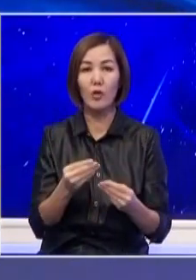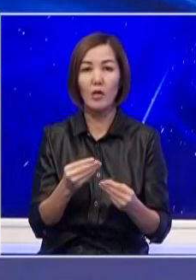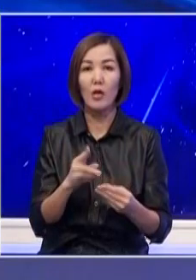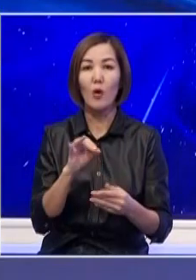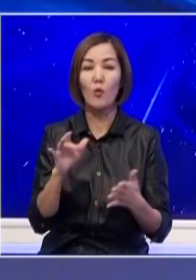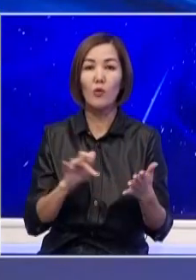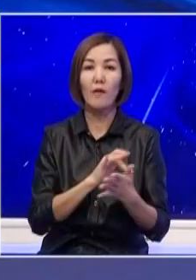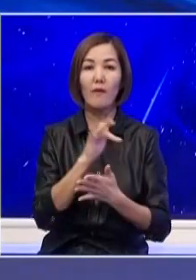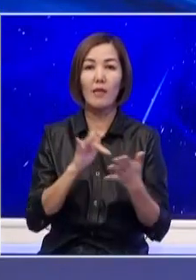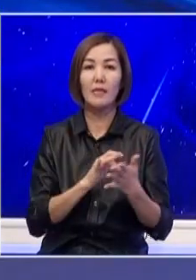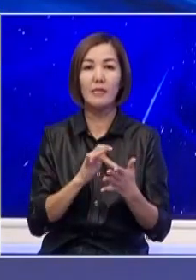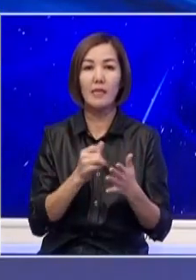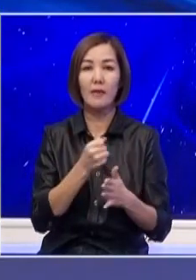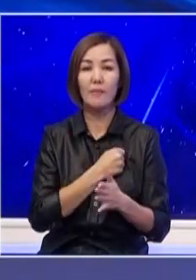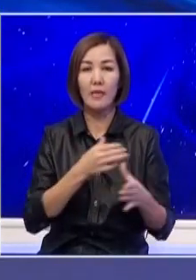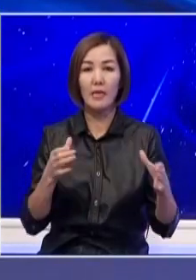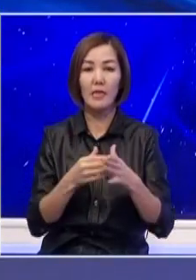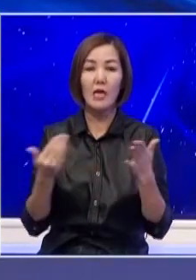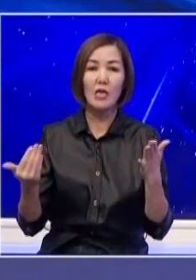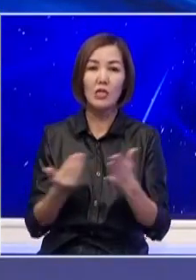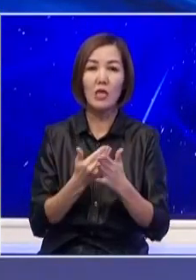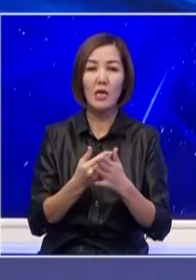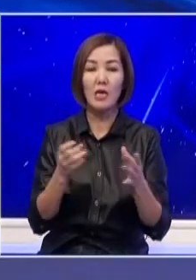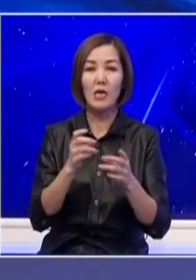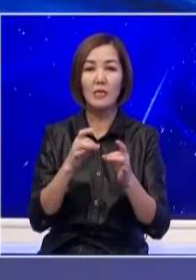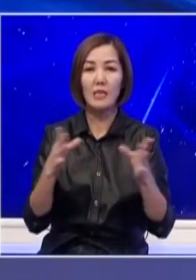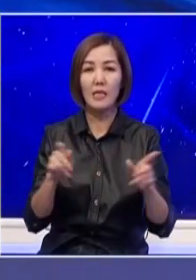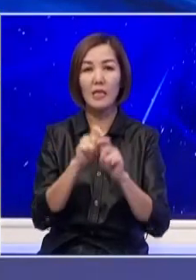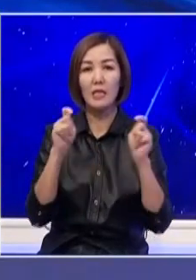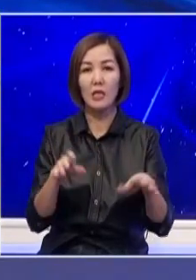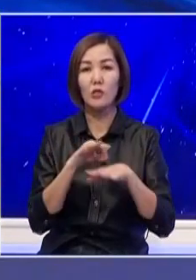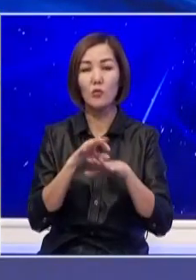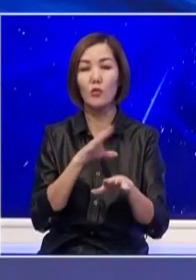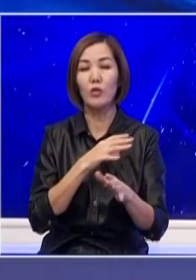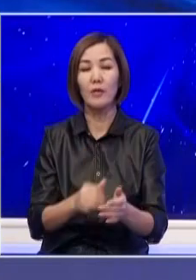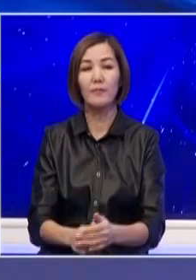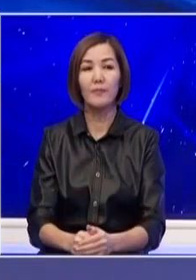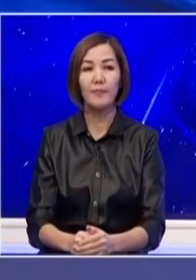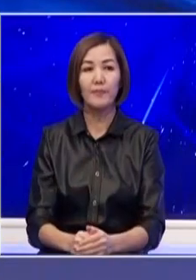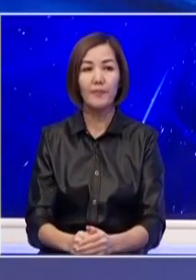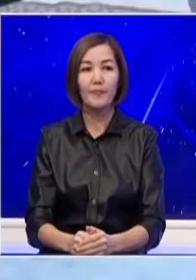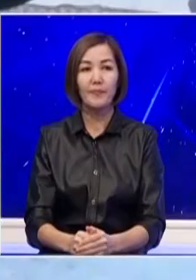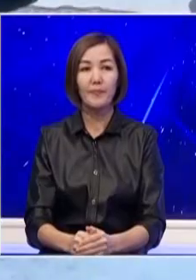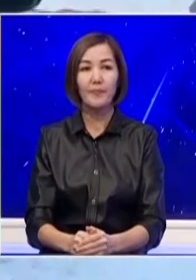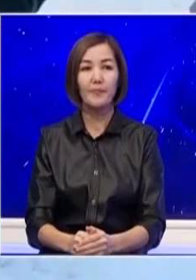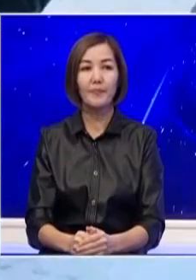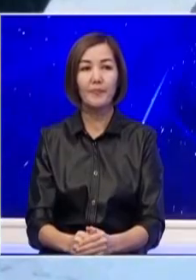саперлік бригадасының аумағында жаңа казарманың салтанатты ашылу рәсімі өтті.